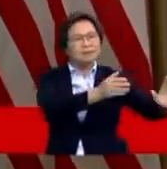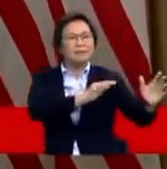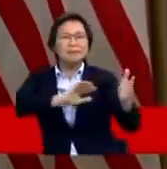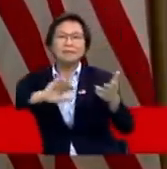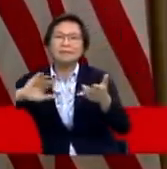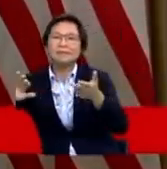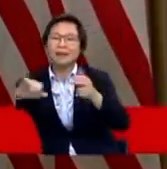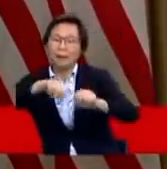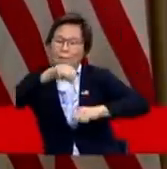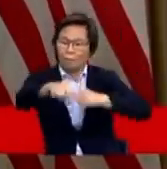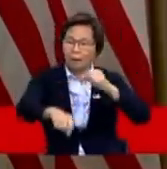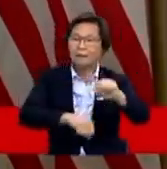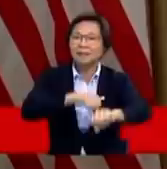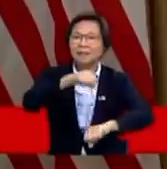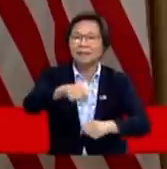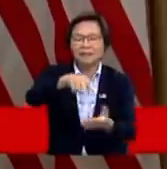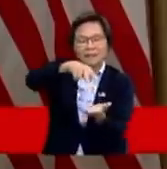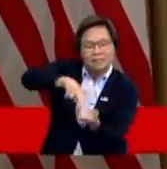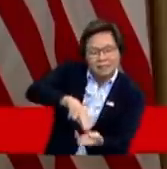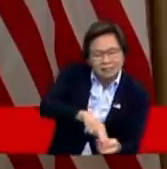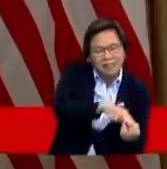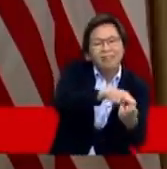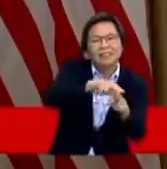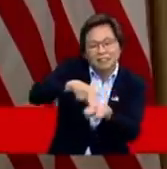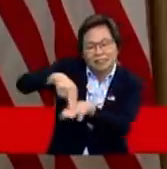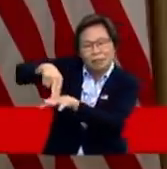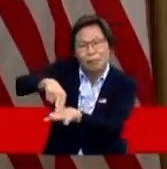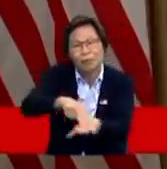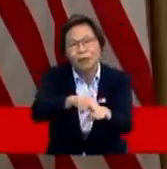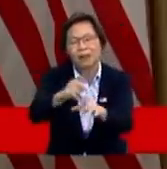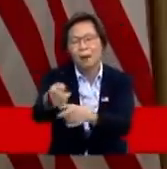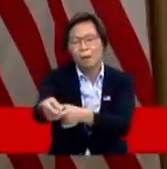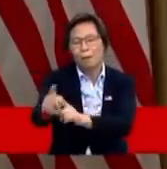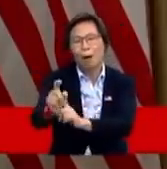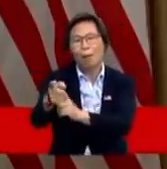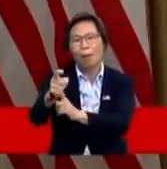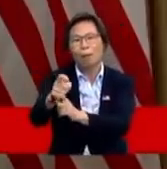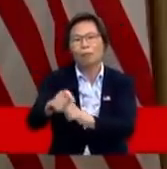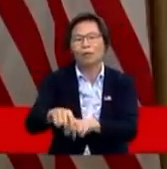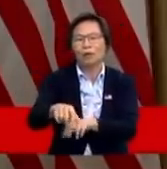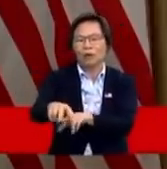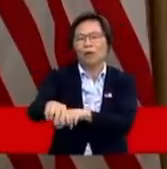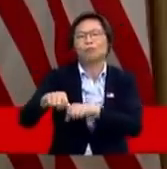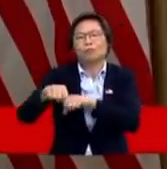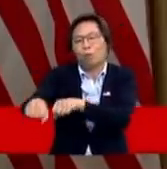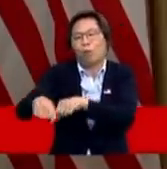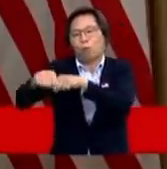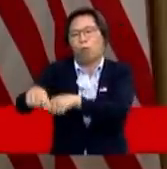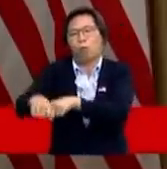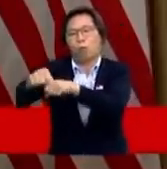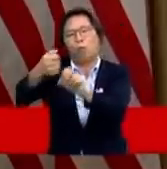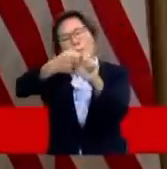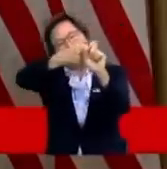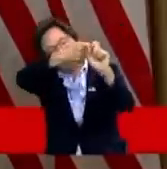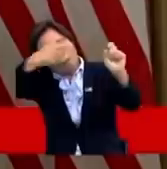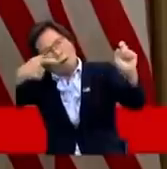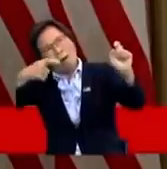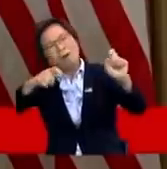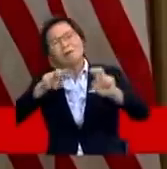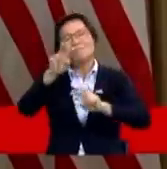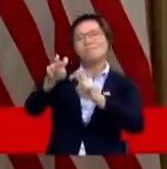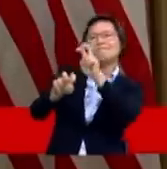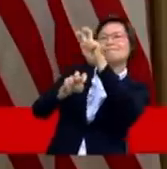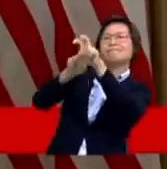berbasikal skateboarding memancing equestrian memanah mendaki